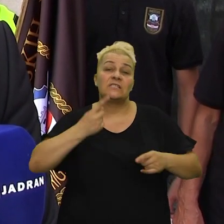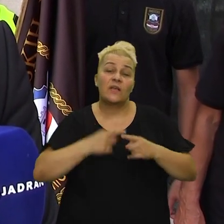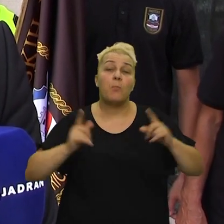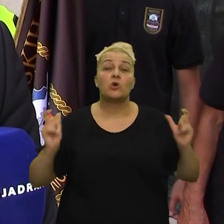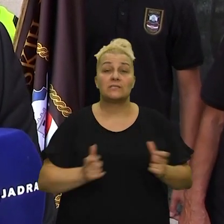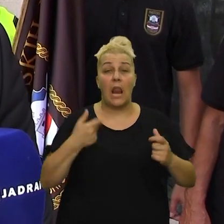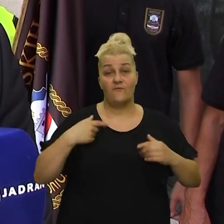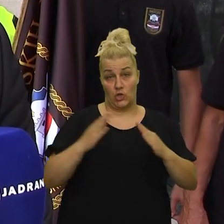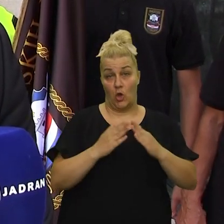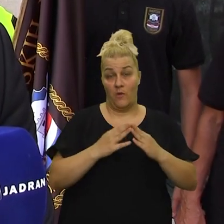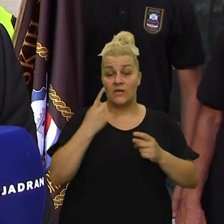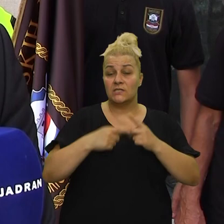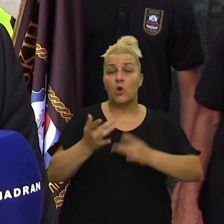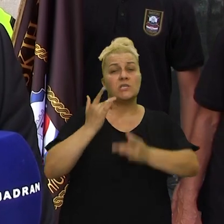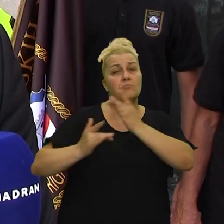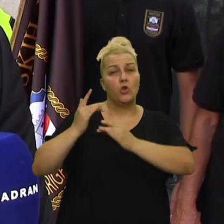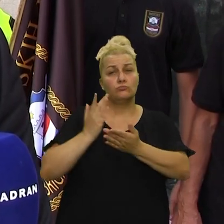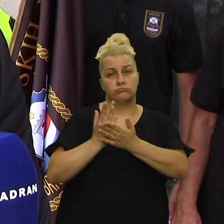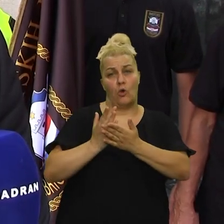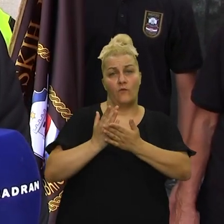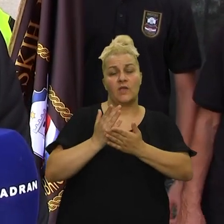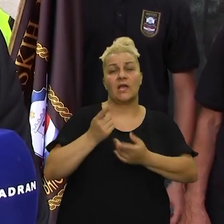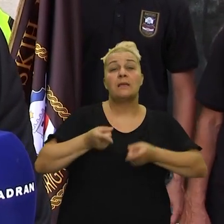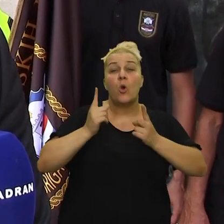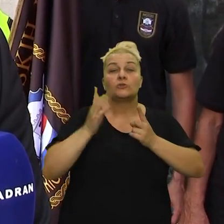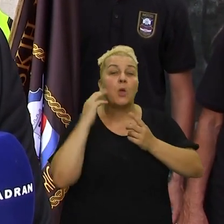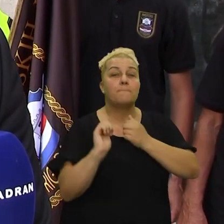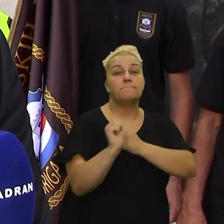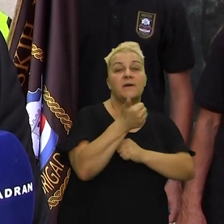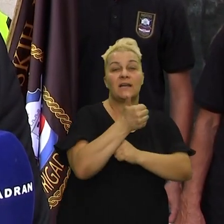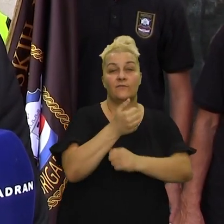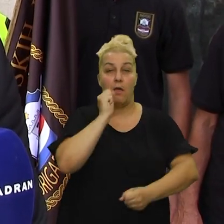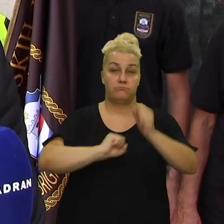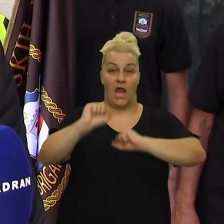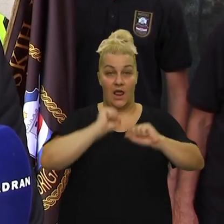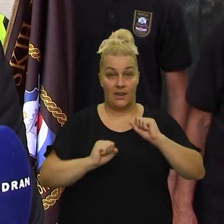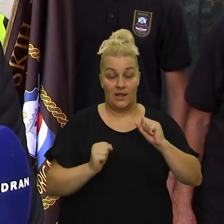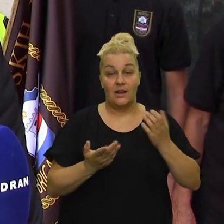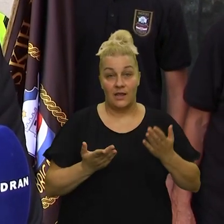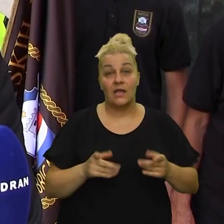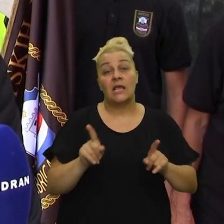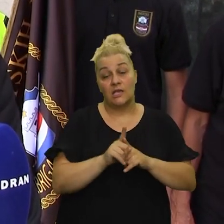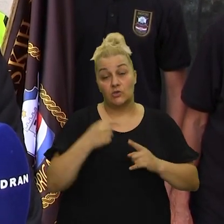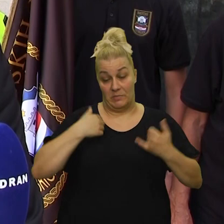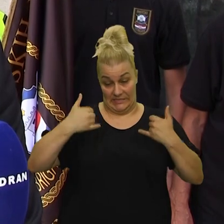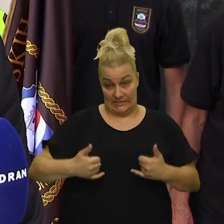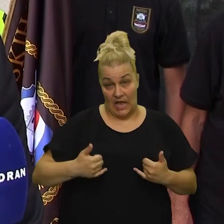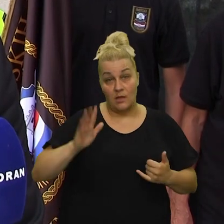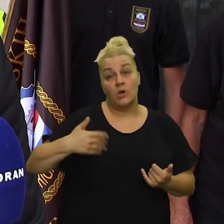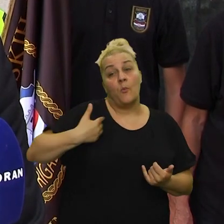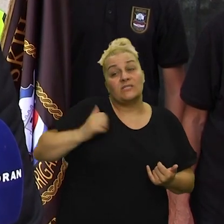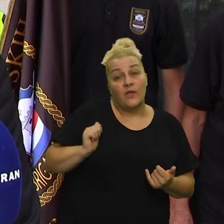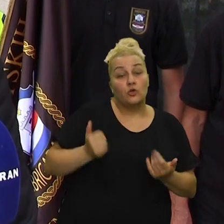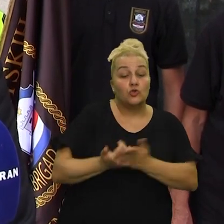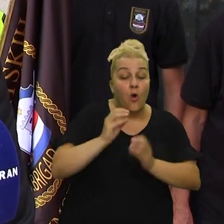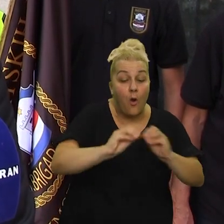već, Imoćani su kroz cijelu svoju povijest bili prvi na braniku, a evo i na nama je i na novim generacijama da svjedočimo o